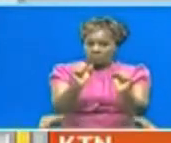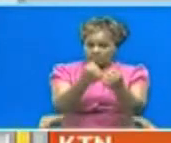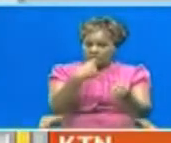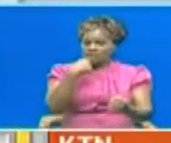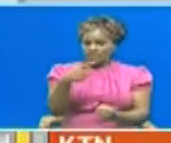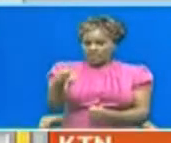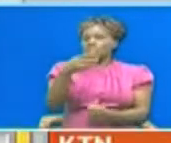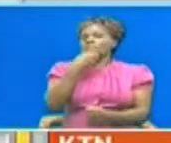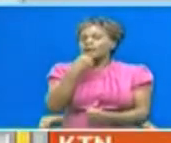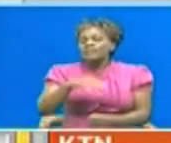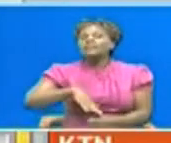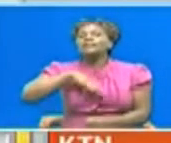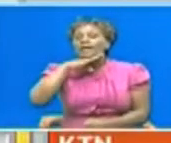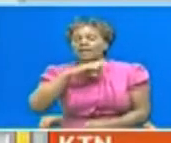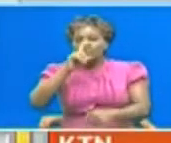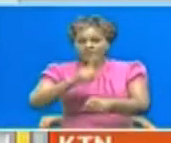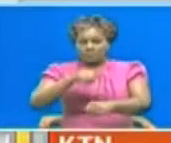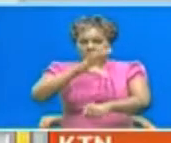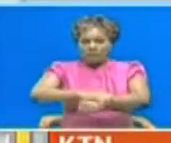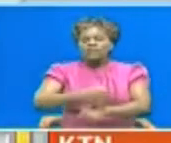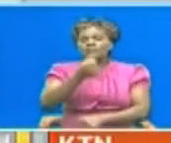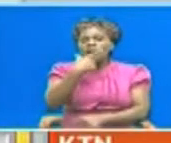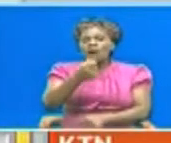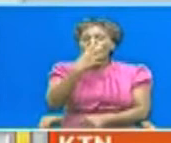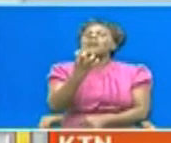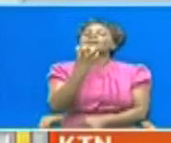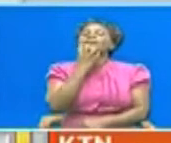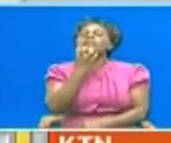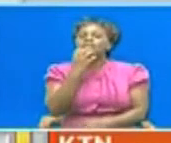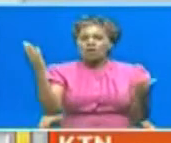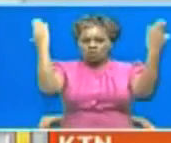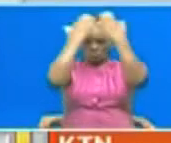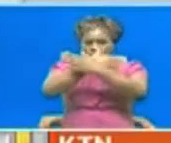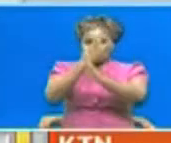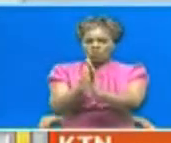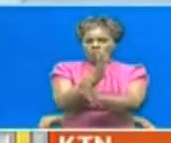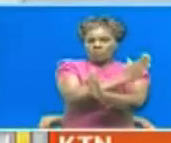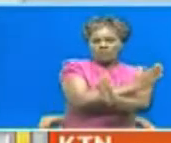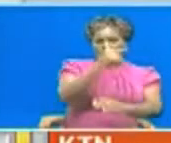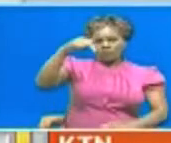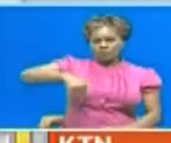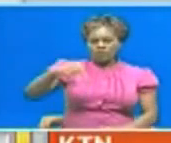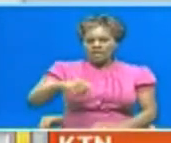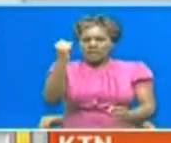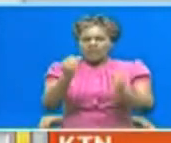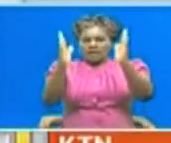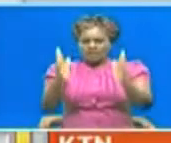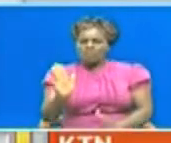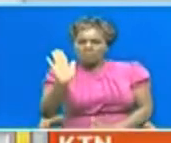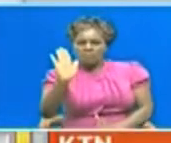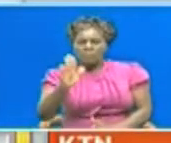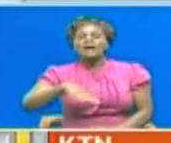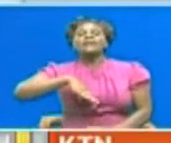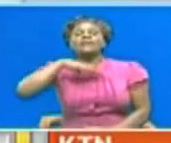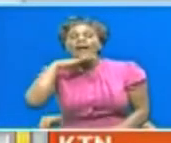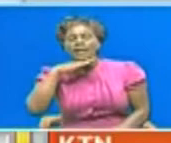kwamba Maruk alifariki alipokuwa akipokea matibabu katika hospitali ya Kenyatta usiku wa kuamkia leo, huku dereva wake Abdi Nur